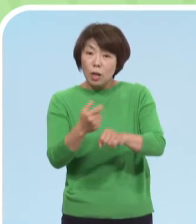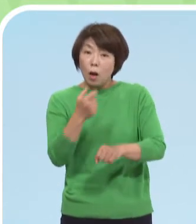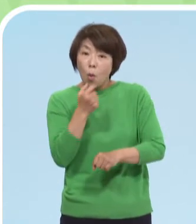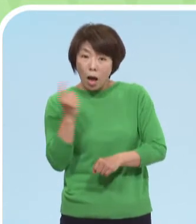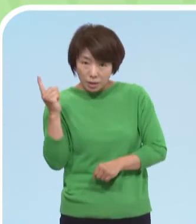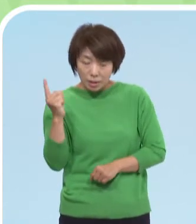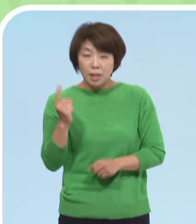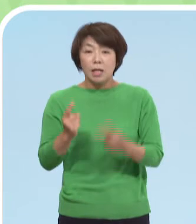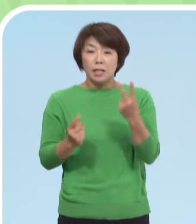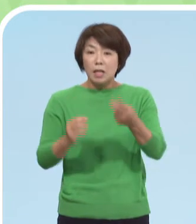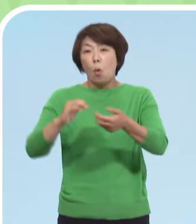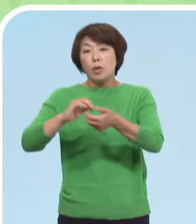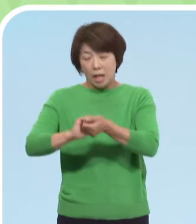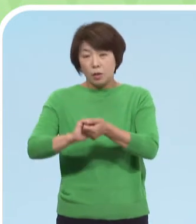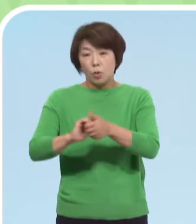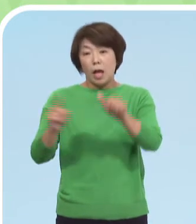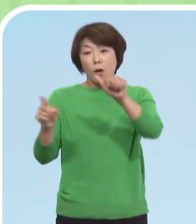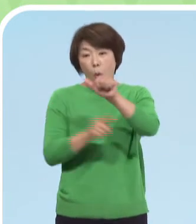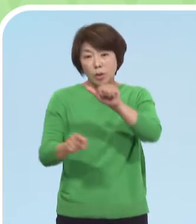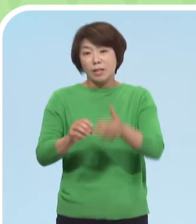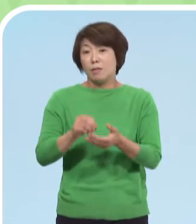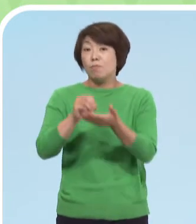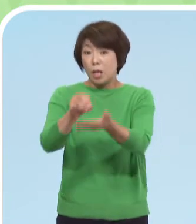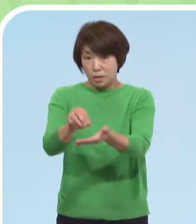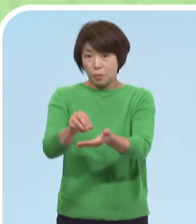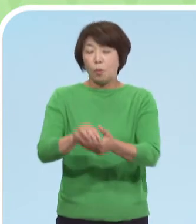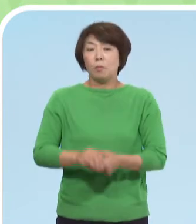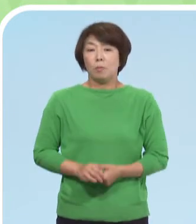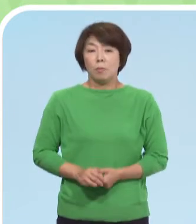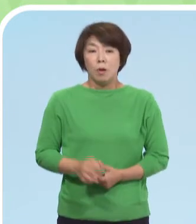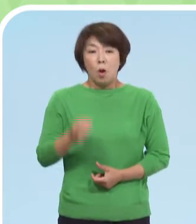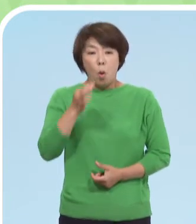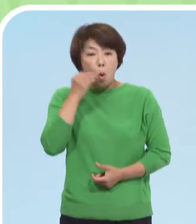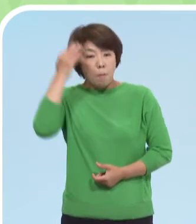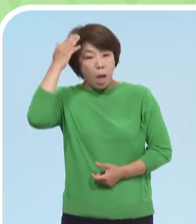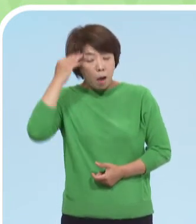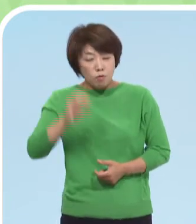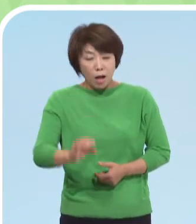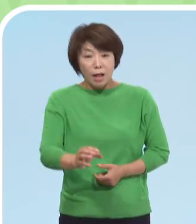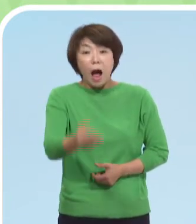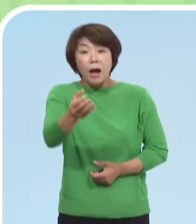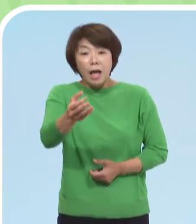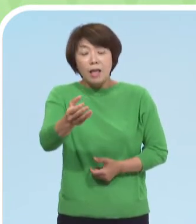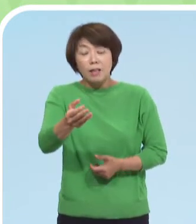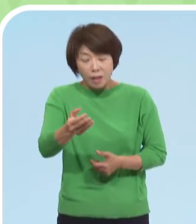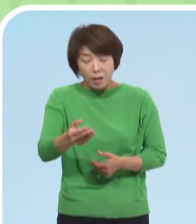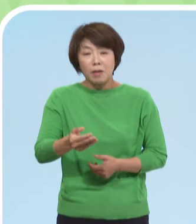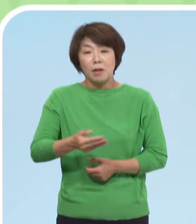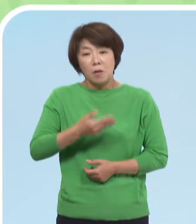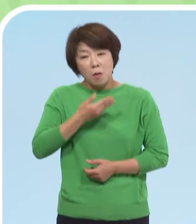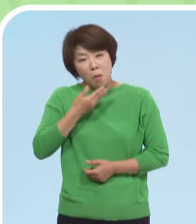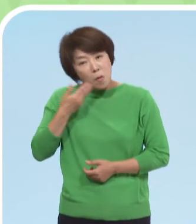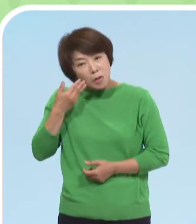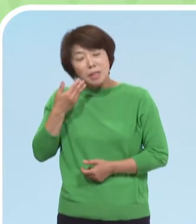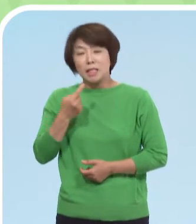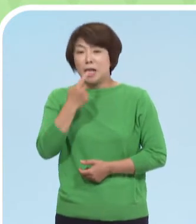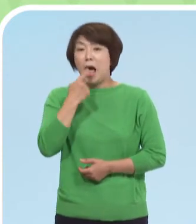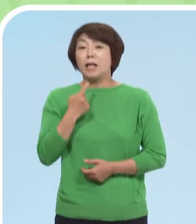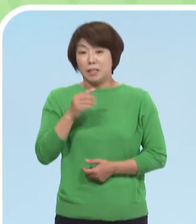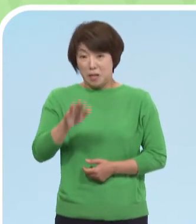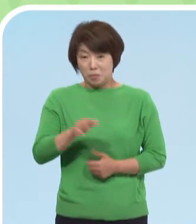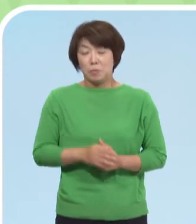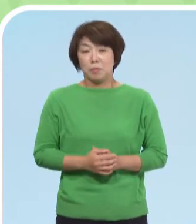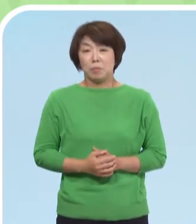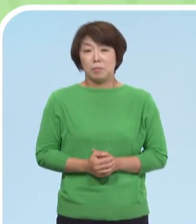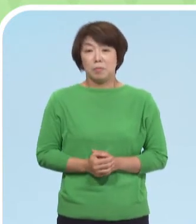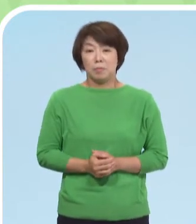餅2個セットにして5人の方に。米油で揚げることで軽い食感と香ばしい風味に仕上がっ